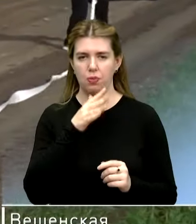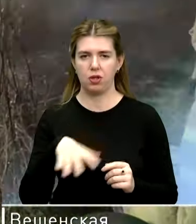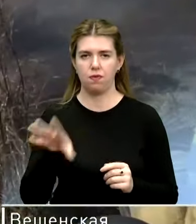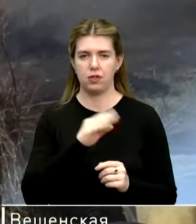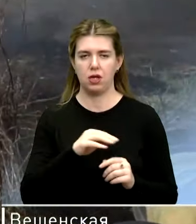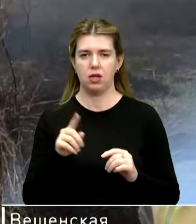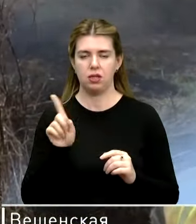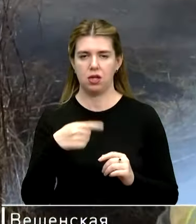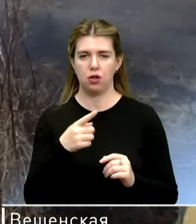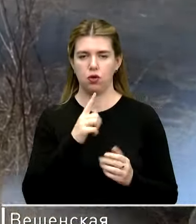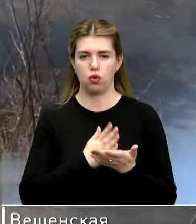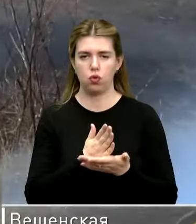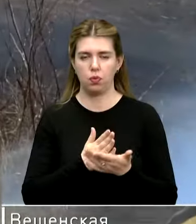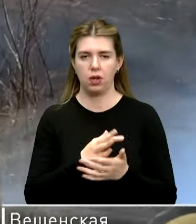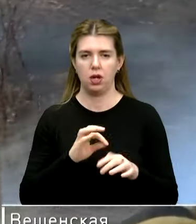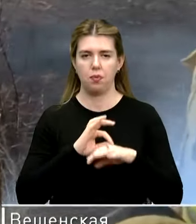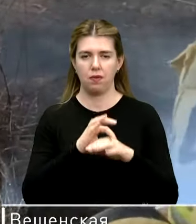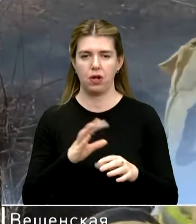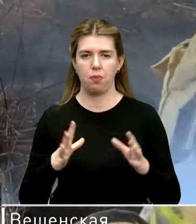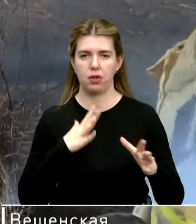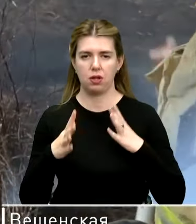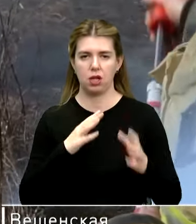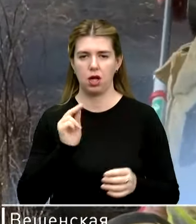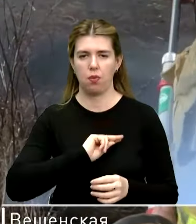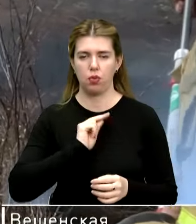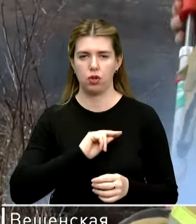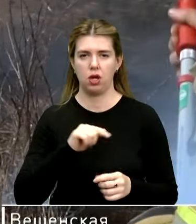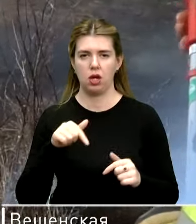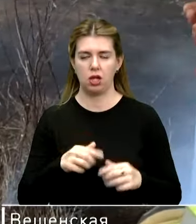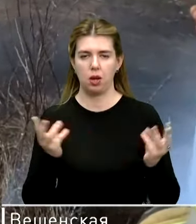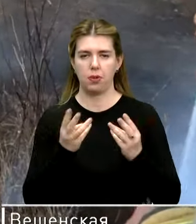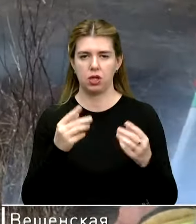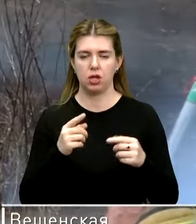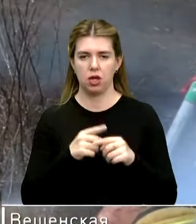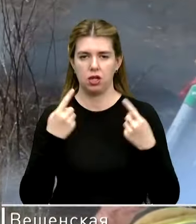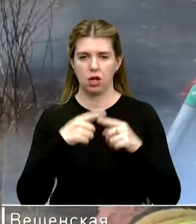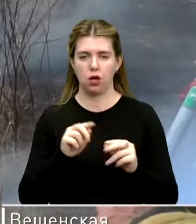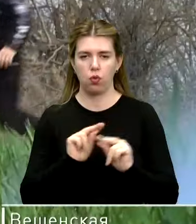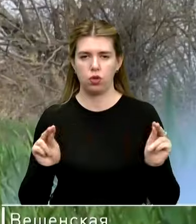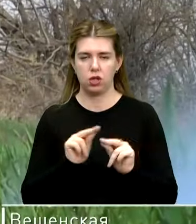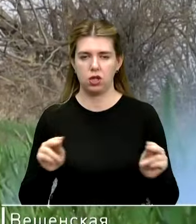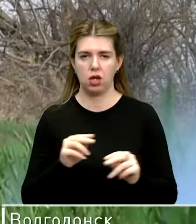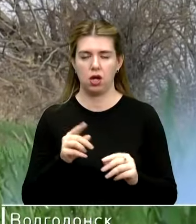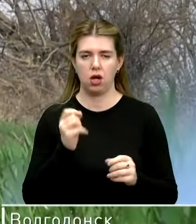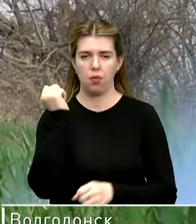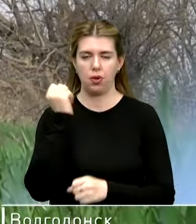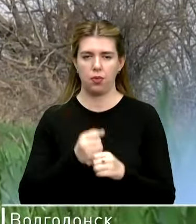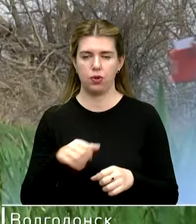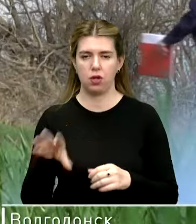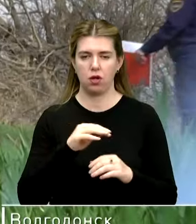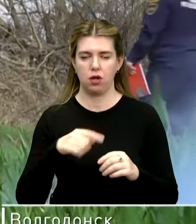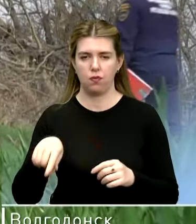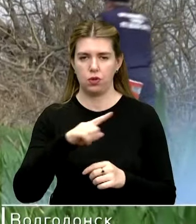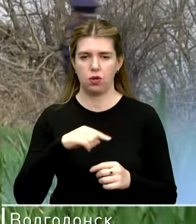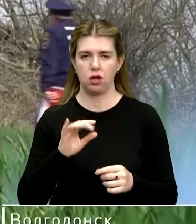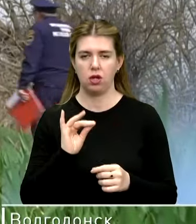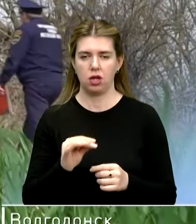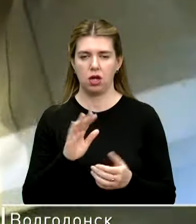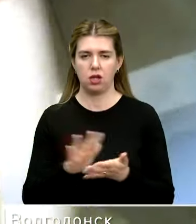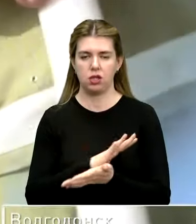все задействованные службы провели подготовительную работу. Это пожарно-тактические учения, обработка полос вокруг населенных